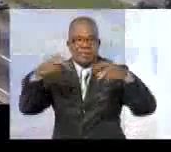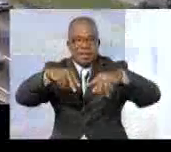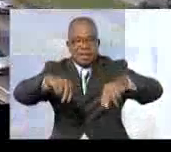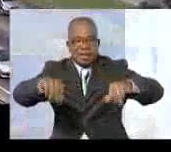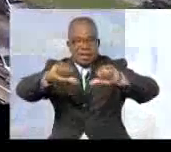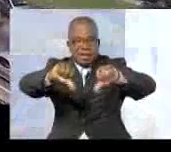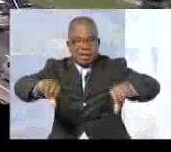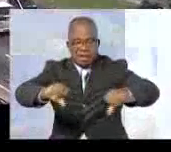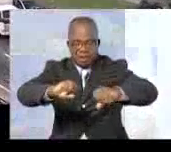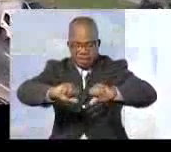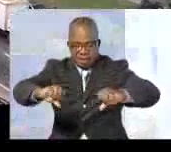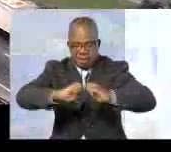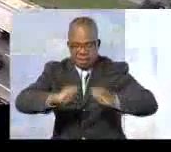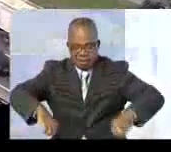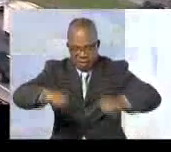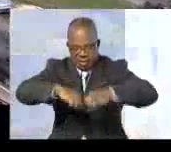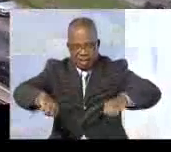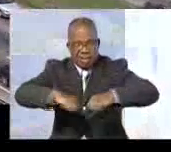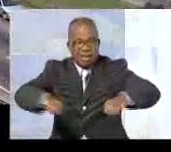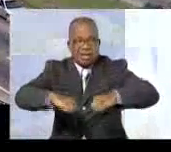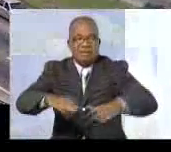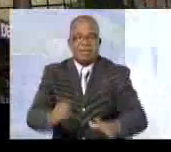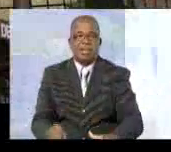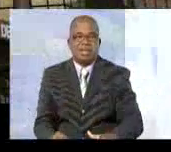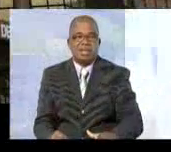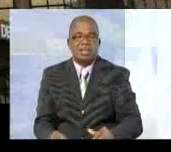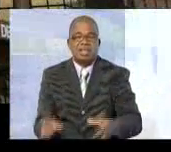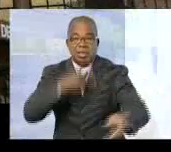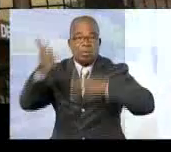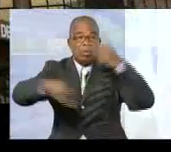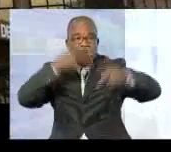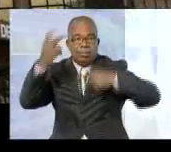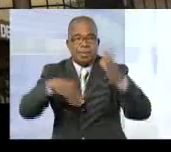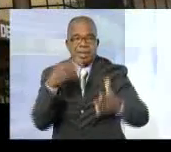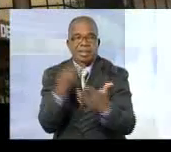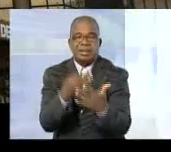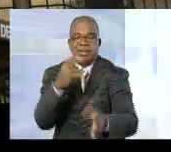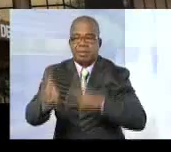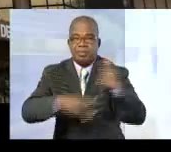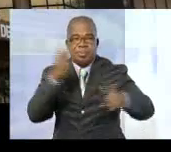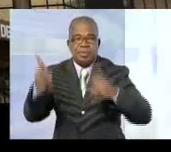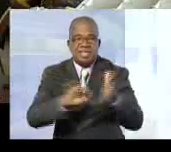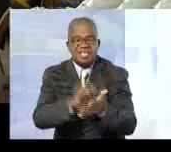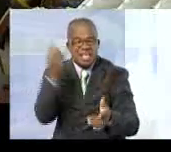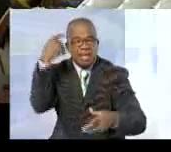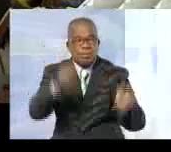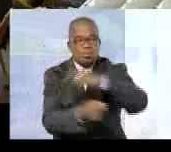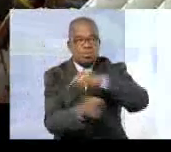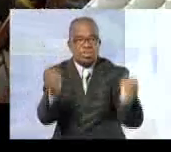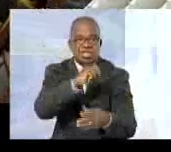un examen pour la revue de la gestion et du système des finances publiques en vue de moderniser ses finances publiques. C'est donc dans le